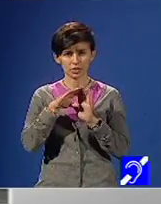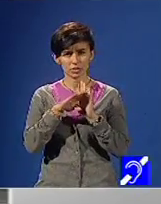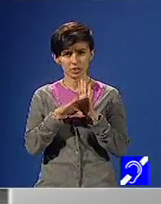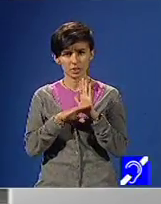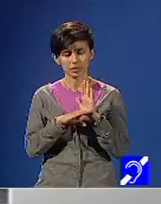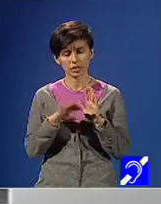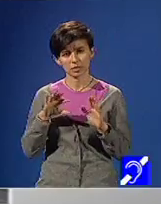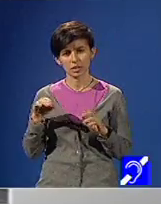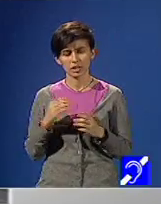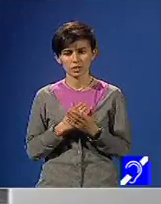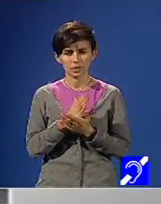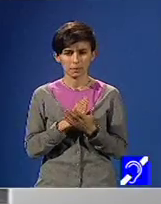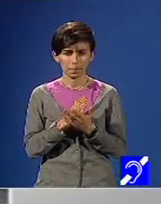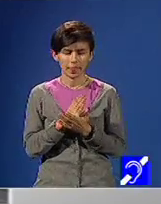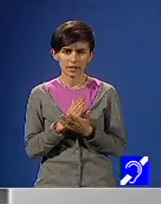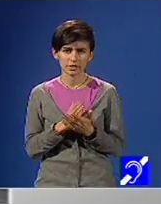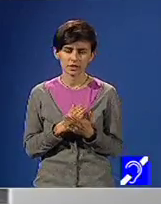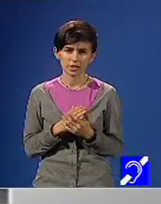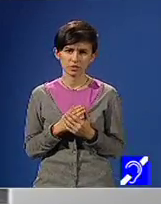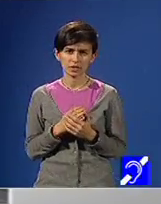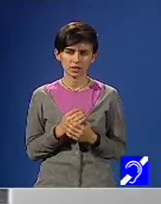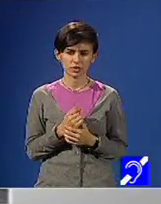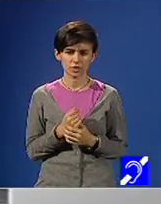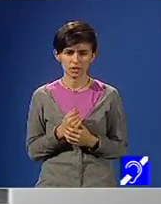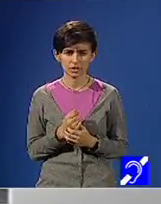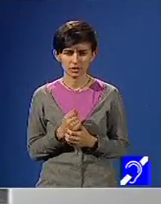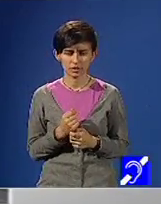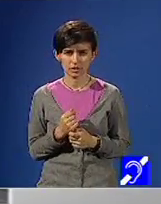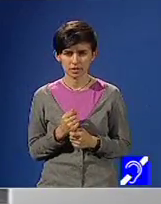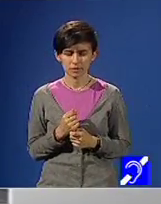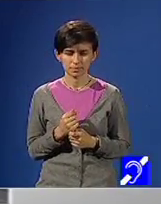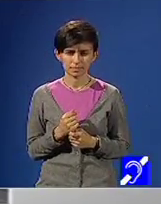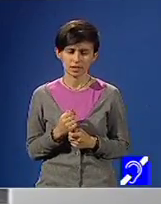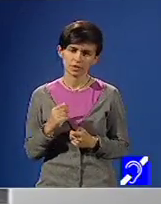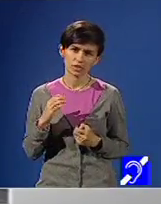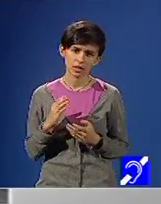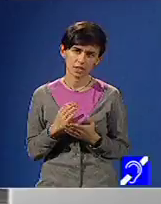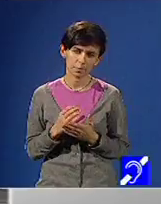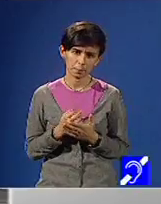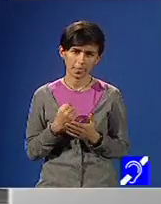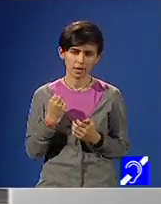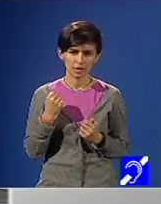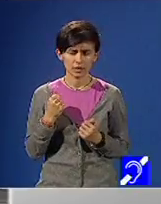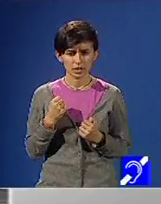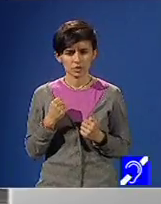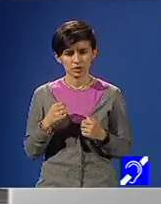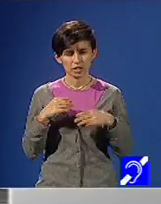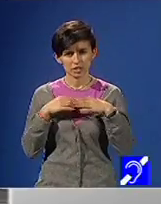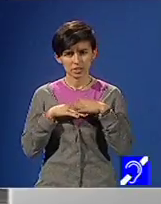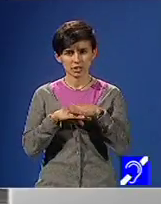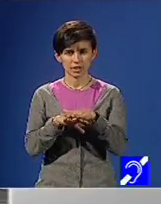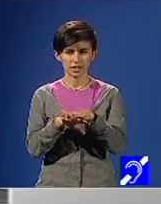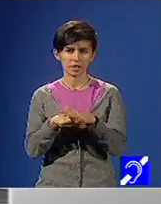altor servicii de zi, și au reușit de fapt să se integreze.